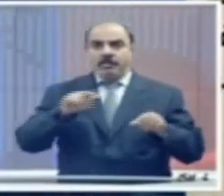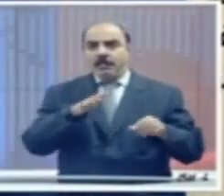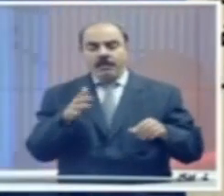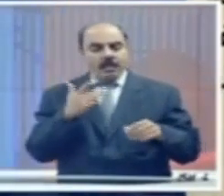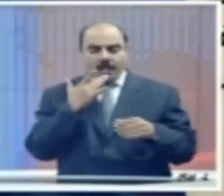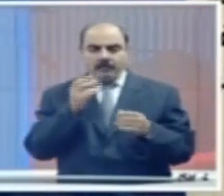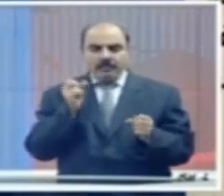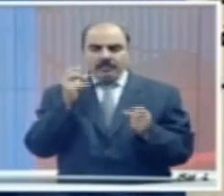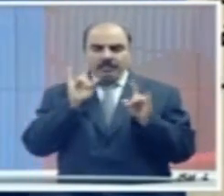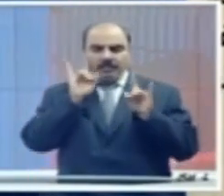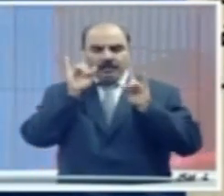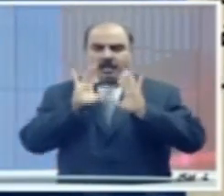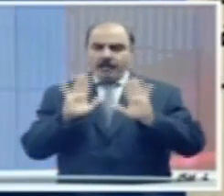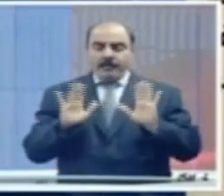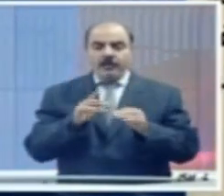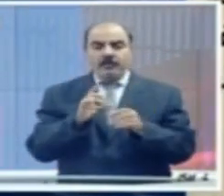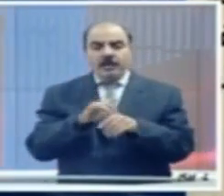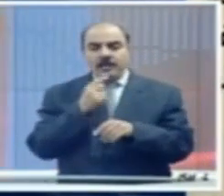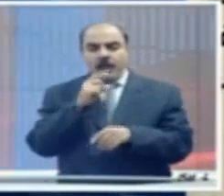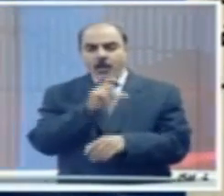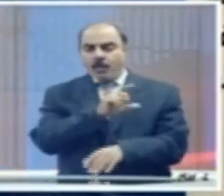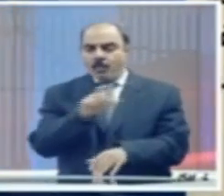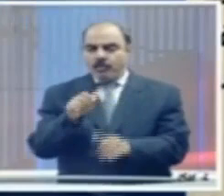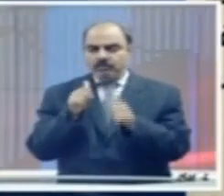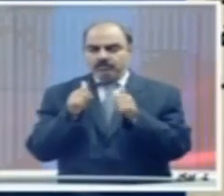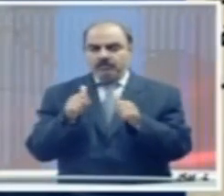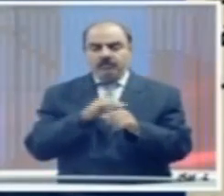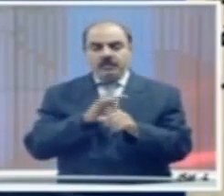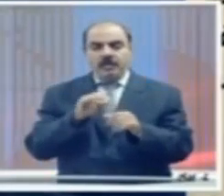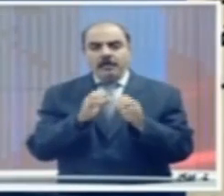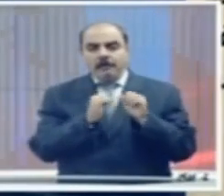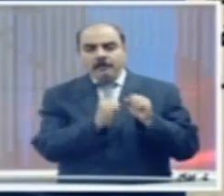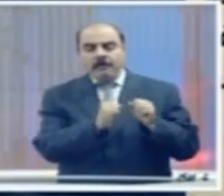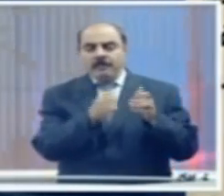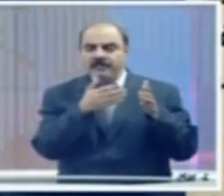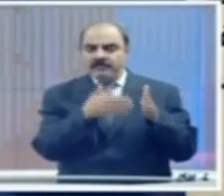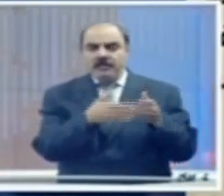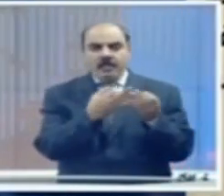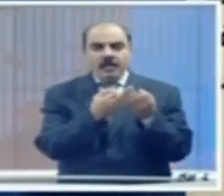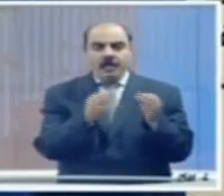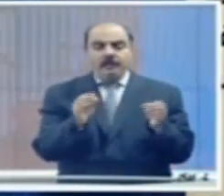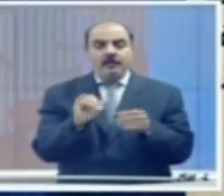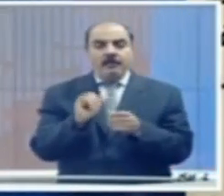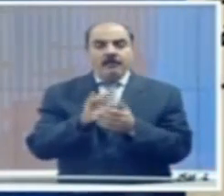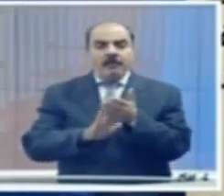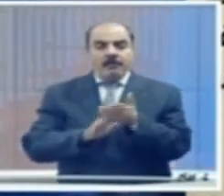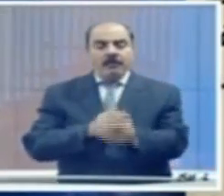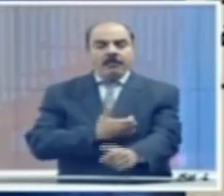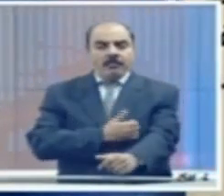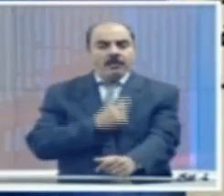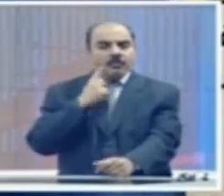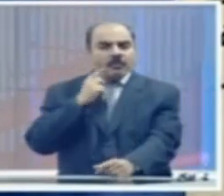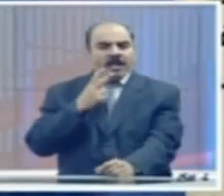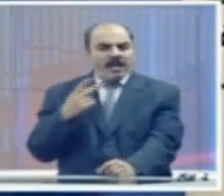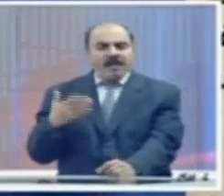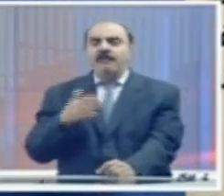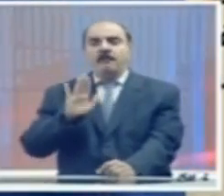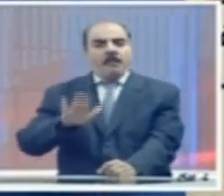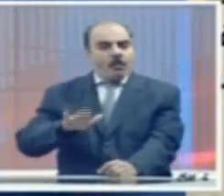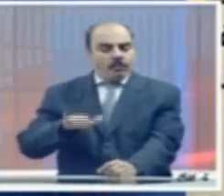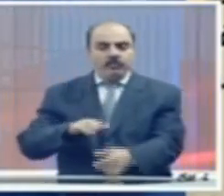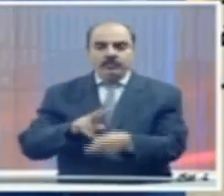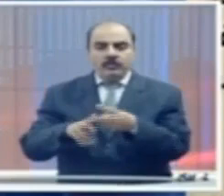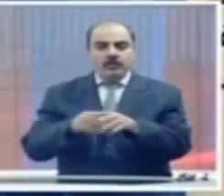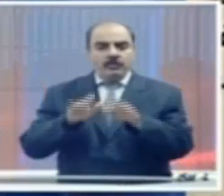الصحي الشامل، وأكدت هيئة الدواء المصرية توفر جميع الأدوية بما فيها أدوية الأمراض المزمنة بكافة